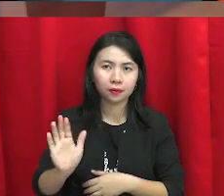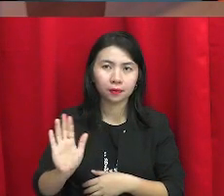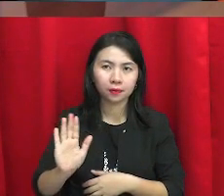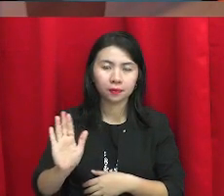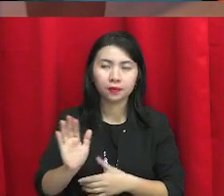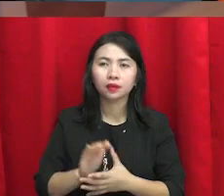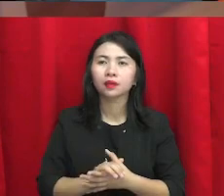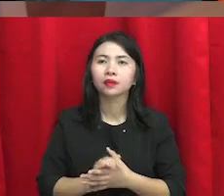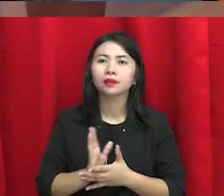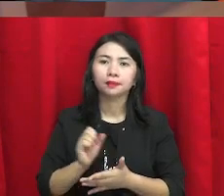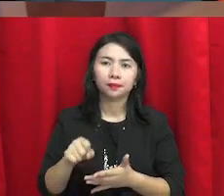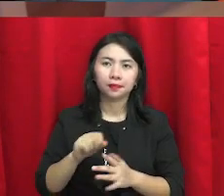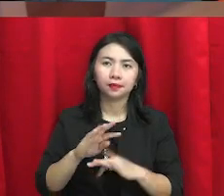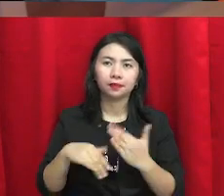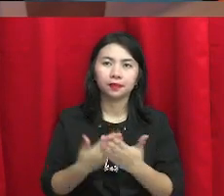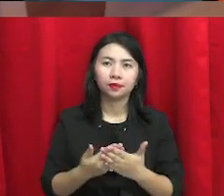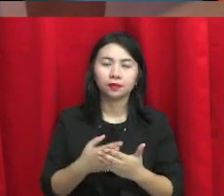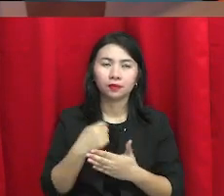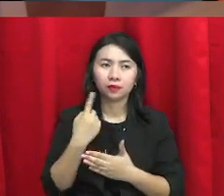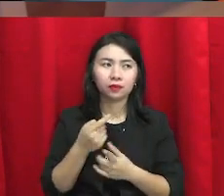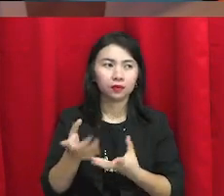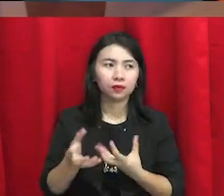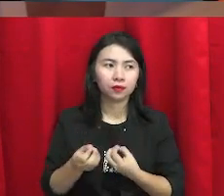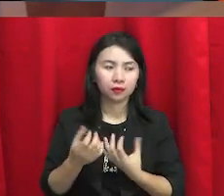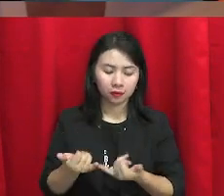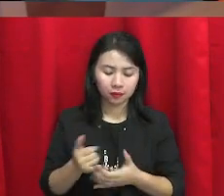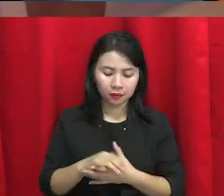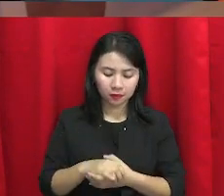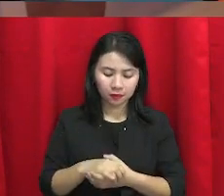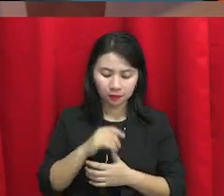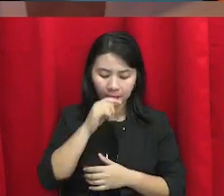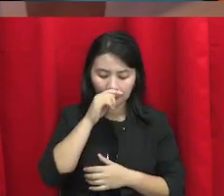lahat na nakapag-area. Sana lahat sila nakasama nyo.